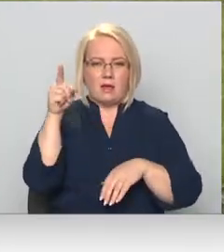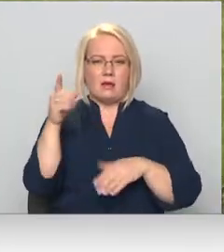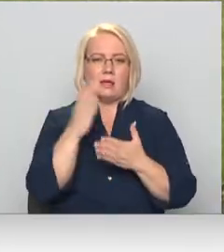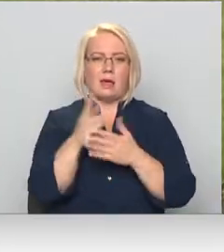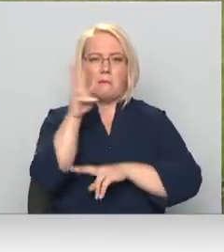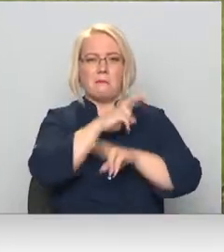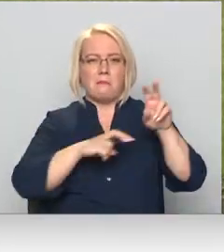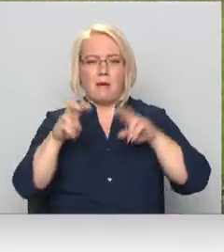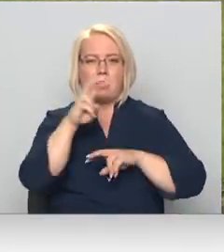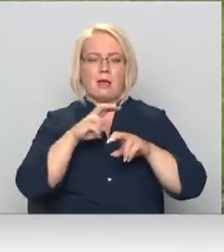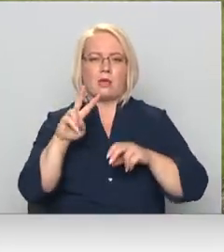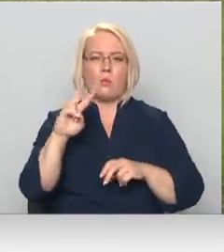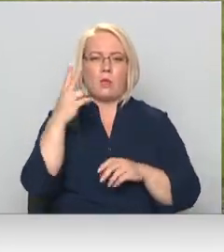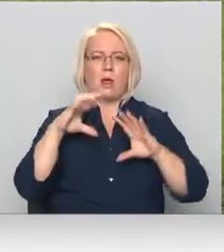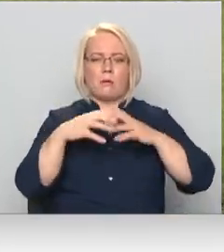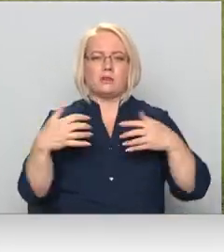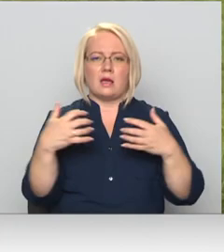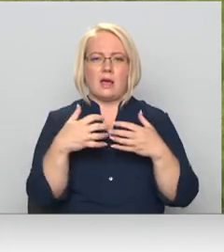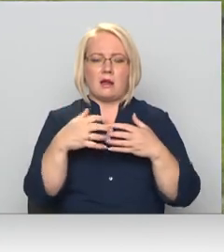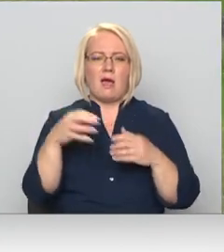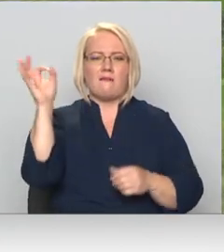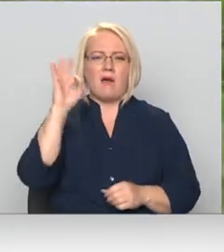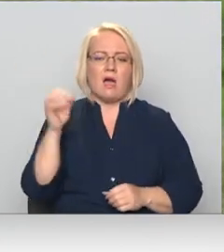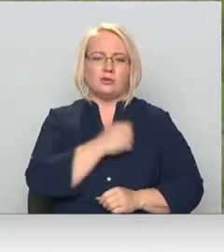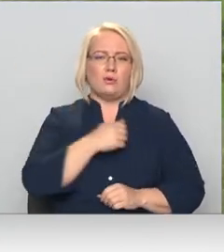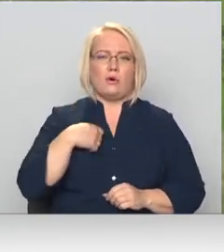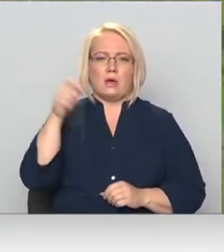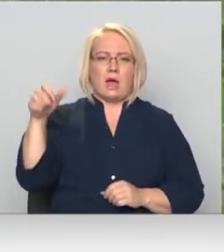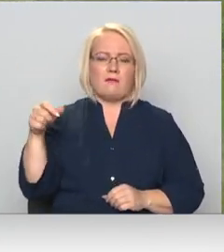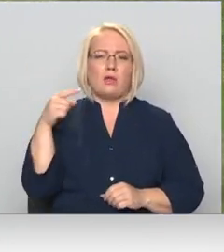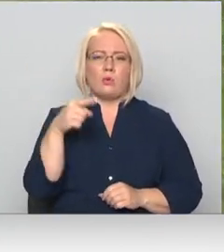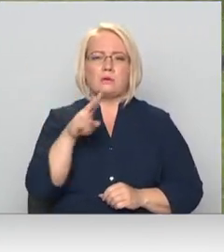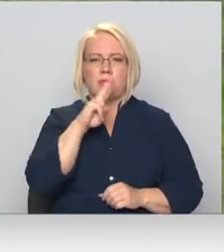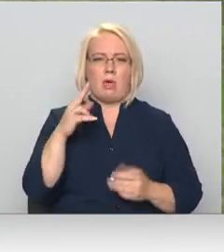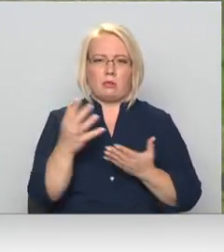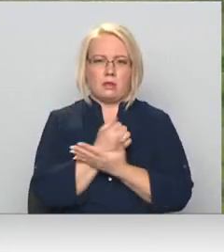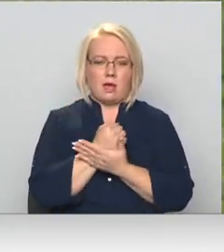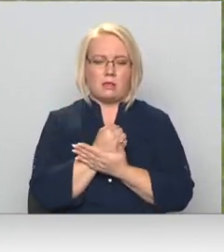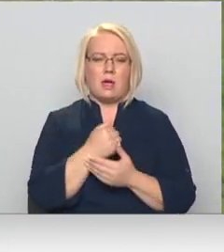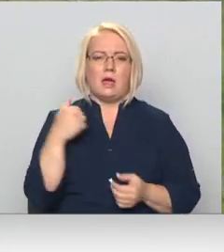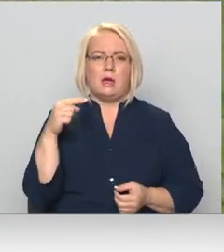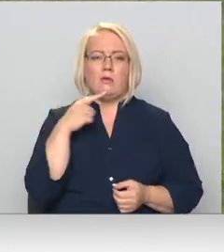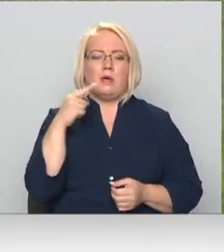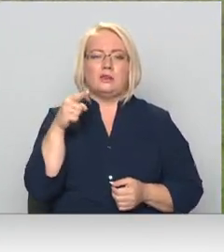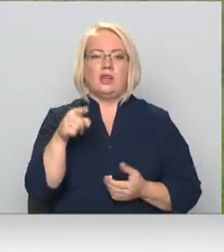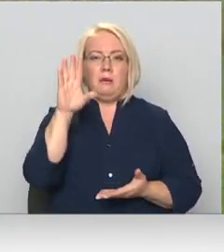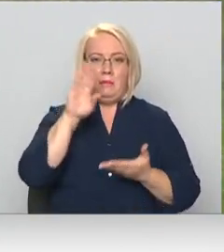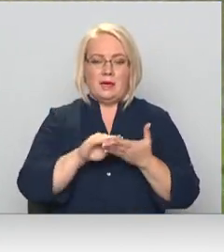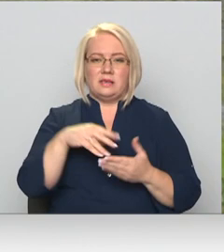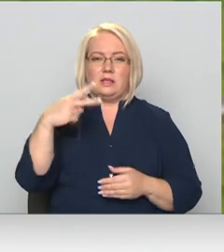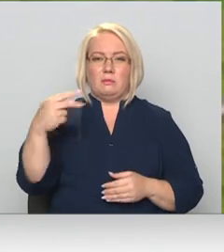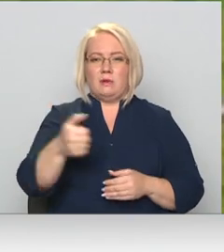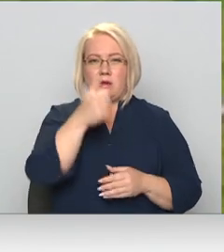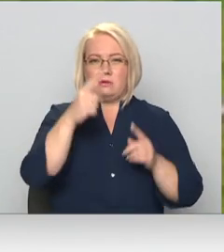meklēti otrā pasaules karā kritušo vācu karavīri. Tos tomēr neizdevās atrast. Šī pieredze pa 20 gadiem man rāda to, ka